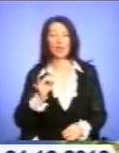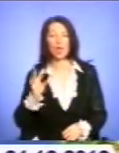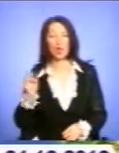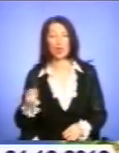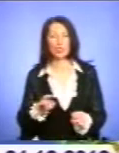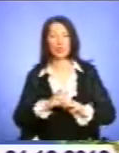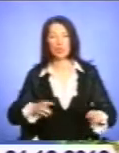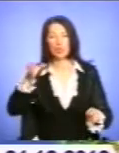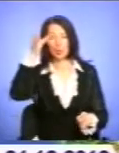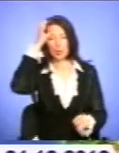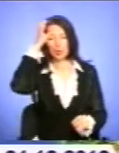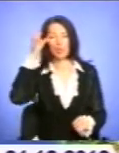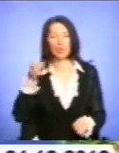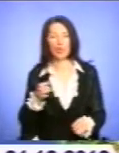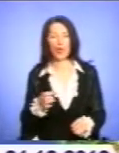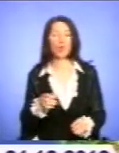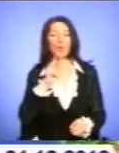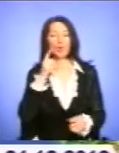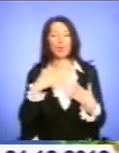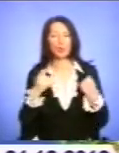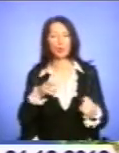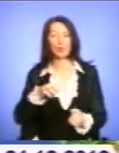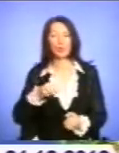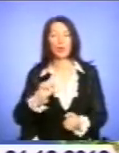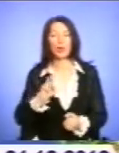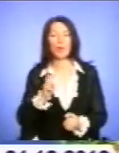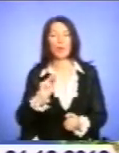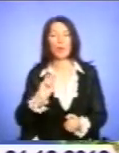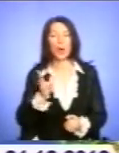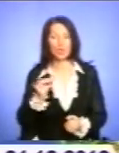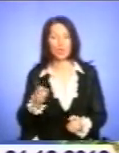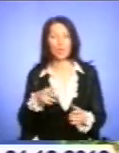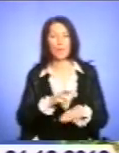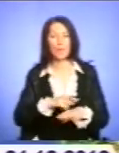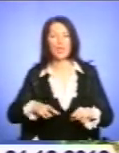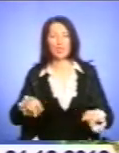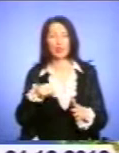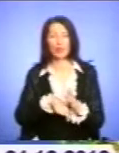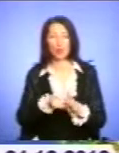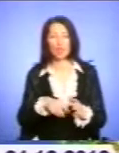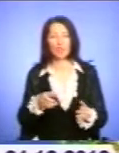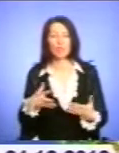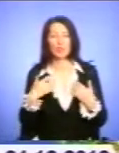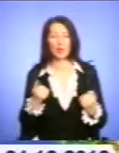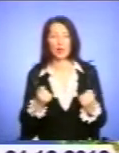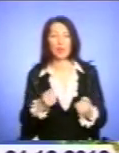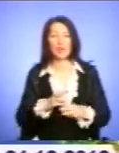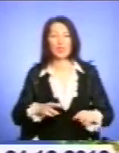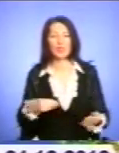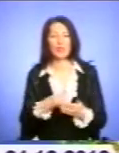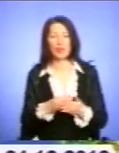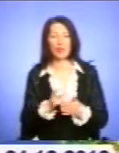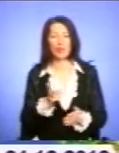і науки, молоді та спорту Дмитро Табачник, міністр внутрішніх справ Віталій Захарченко, міністр фінансів Юрій Колобов.